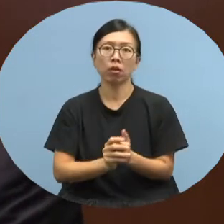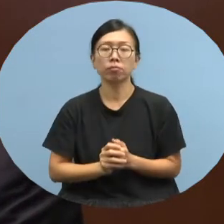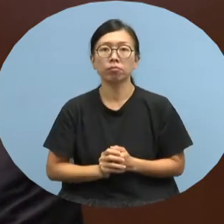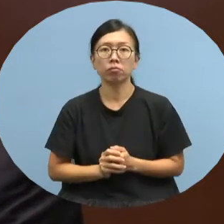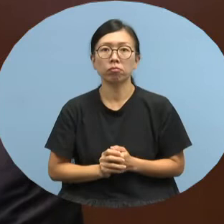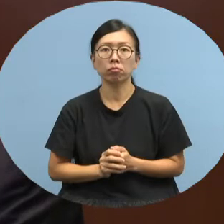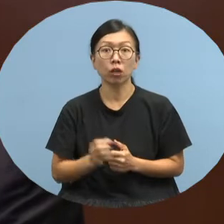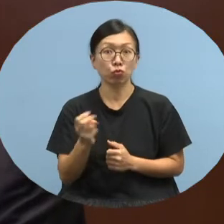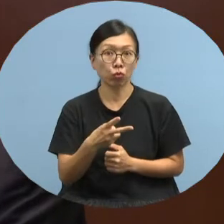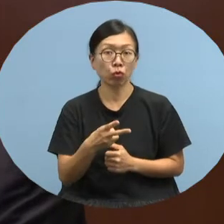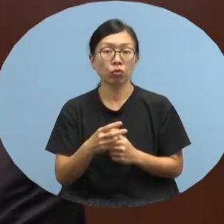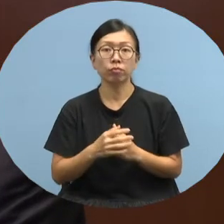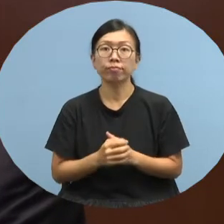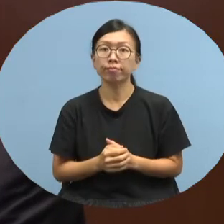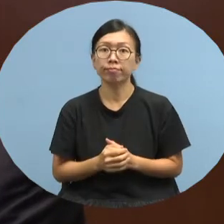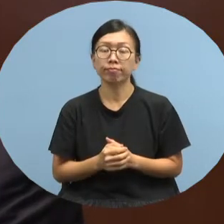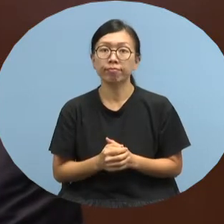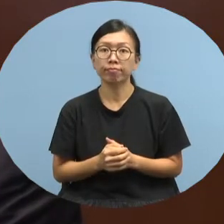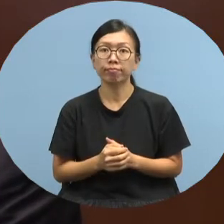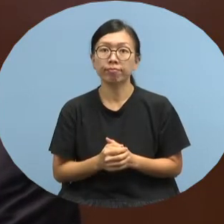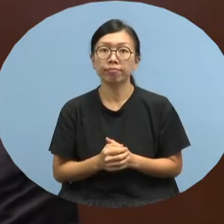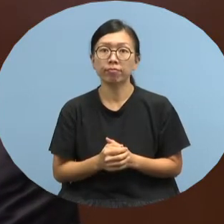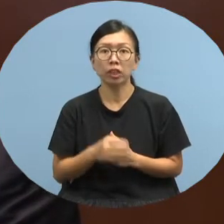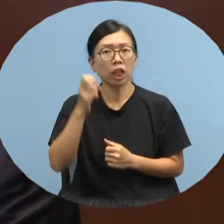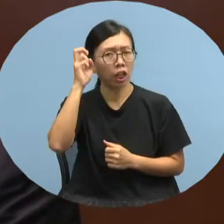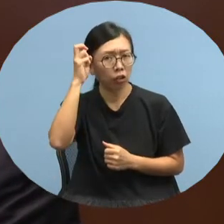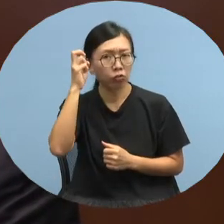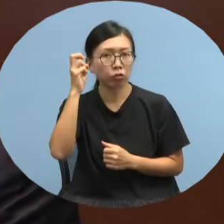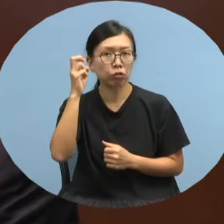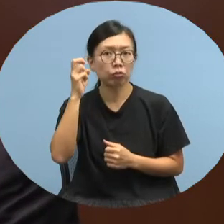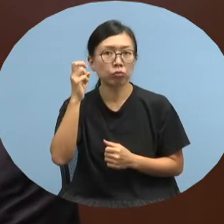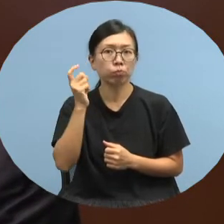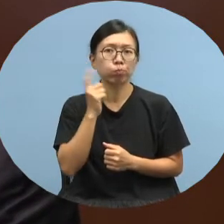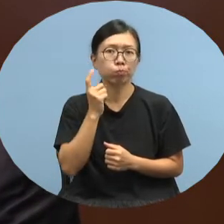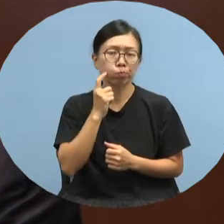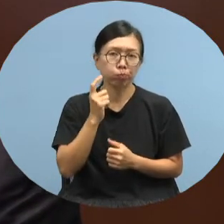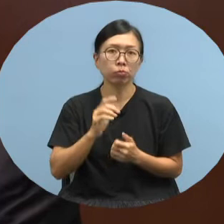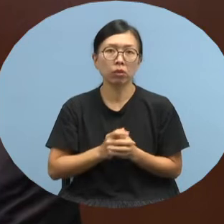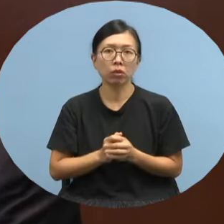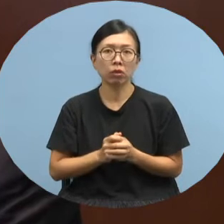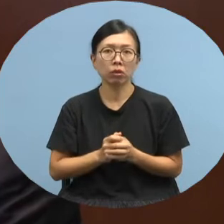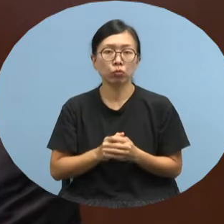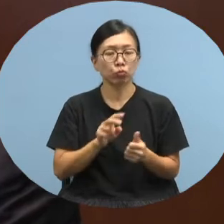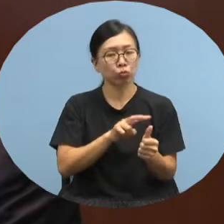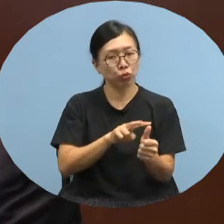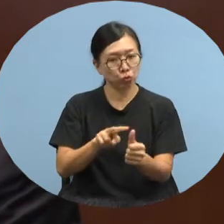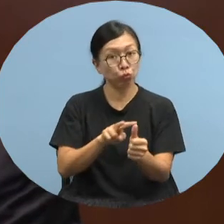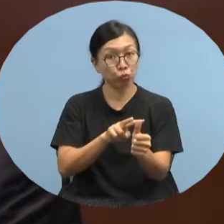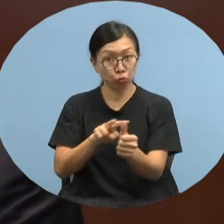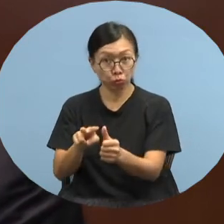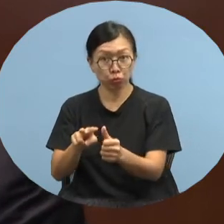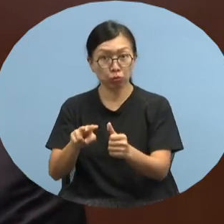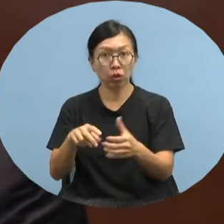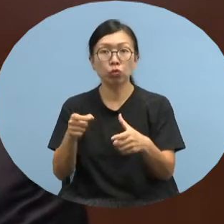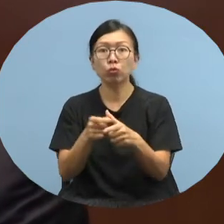都要充分是考慮盡可能是照顧員工的